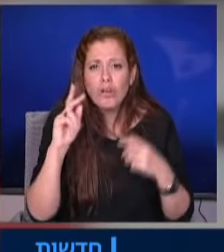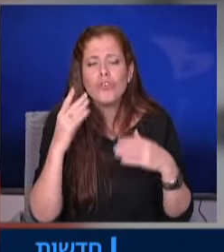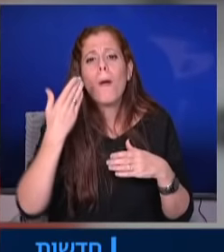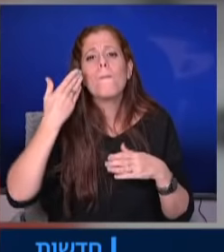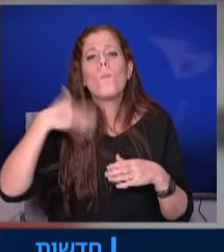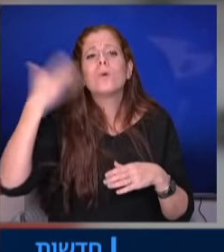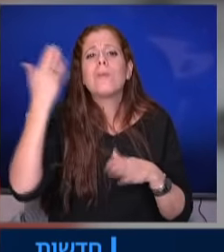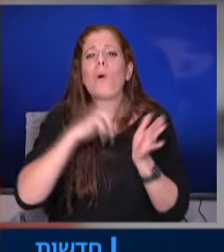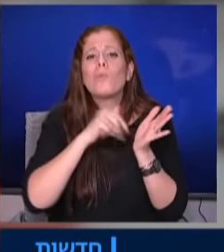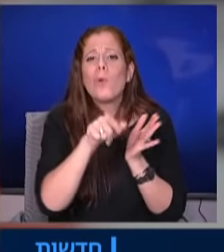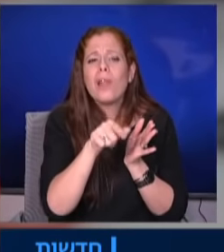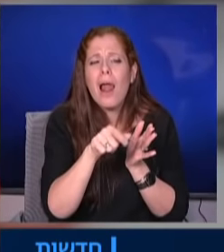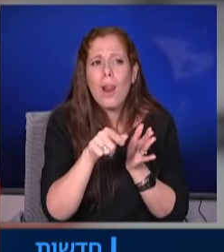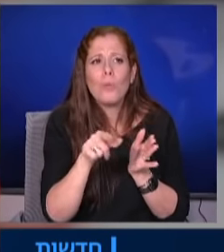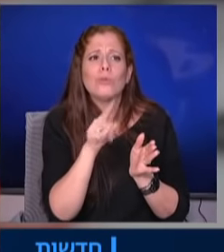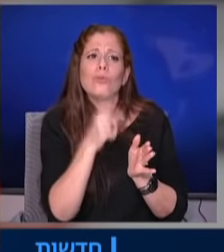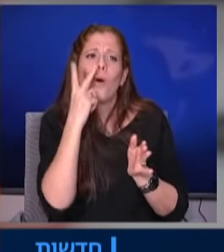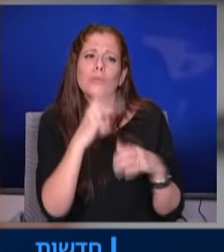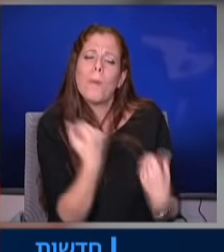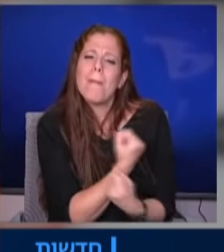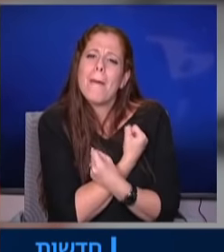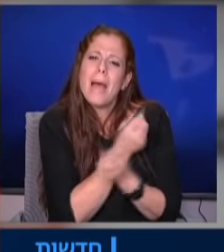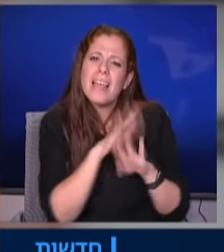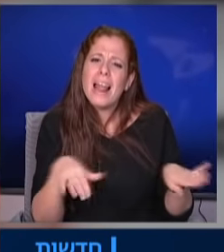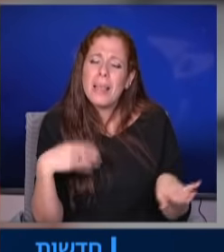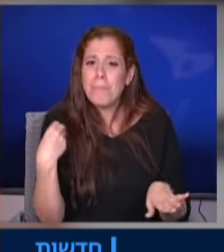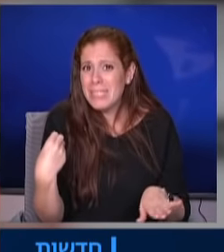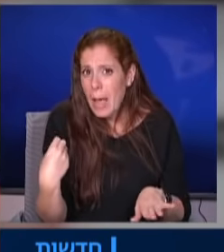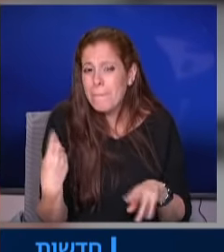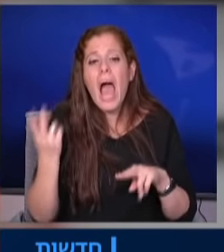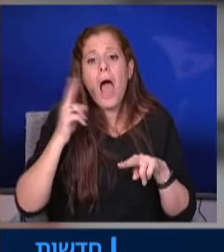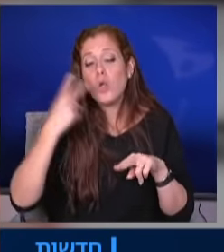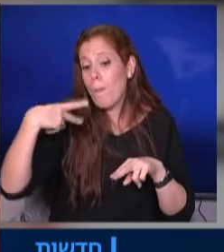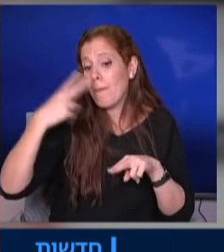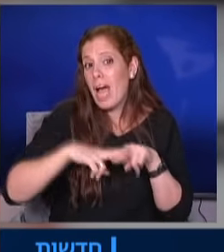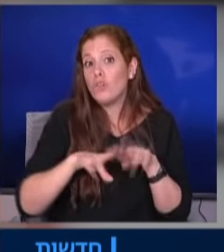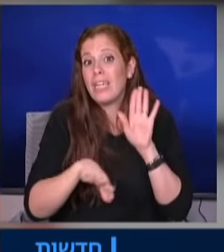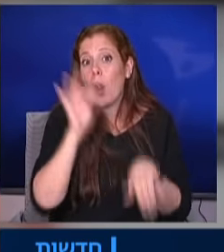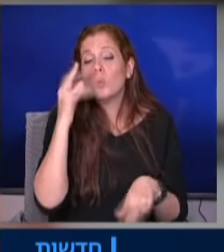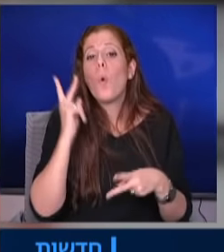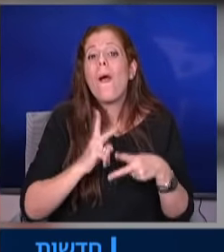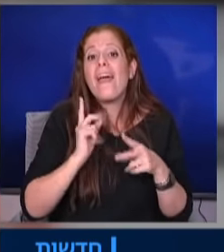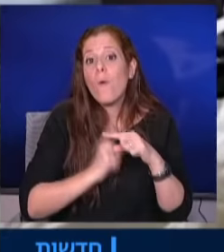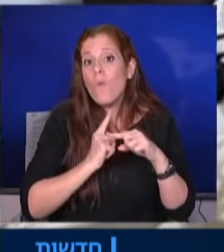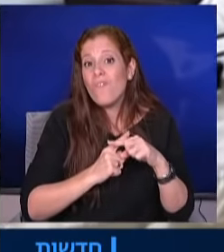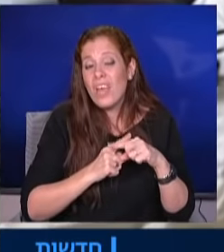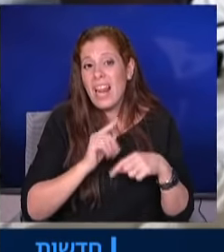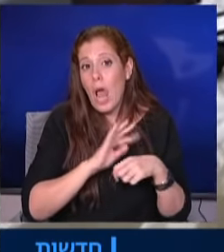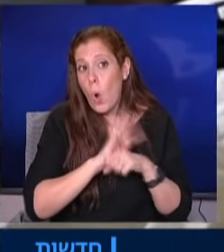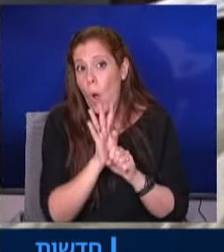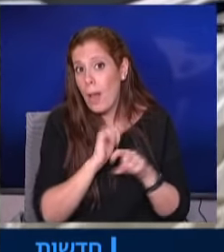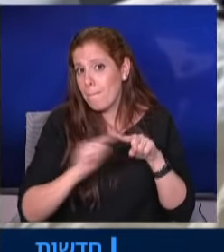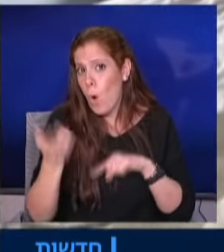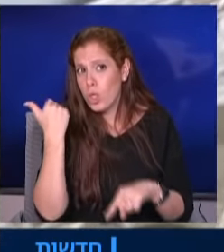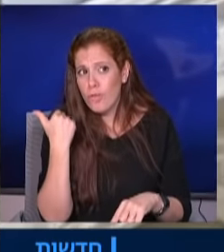הללו. שלא מחבק ילדים בסרביה, כי ממש לאחר שהתגלה כי הוא חיובי לנגיף קורונה בחודש שעבר. אבל גם זה לא